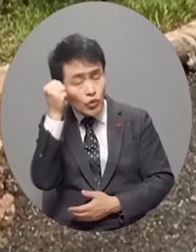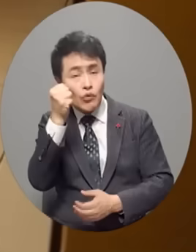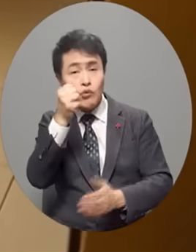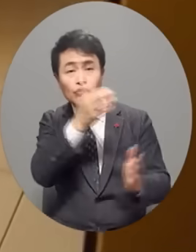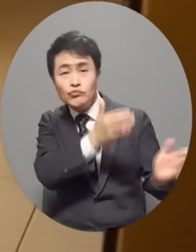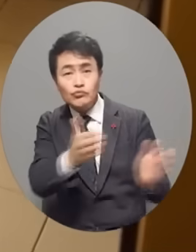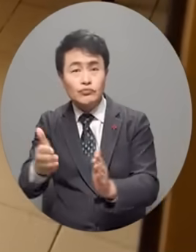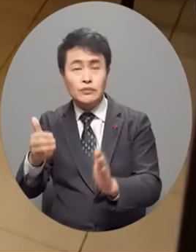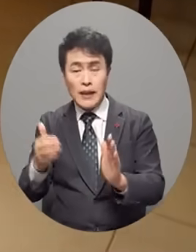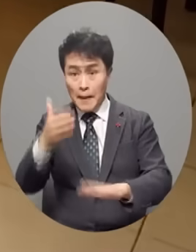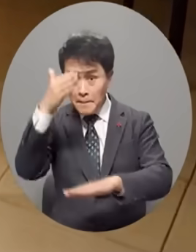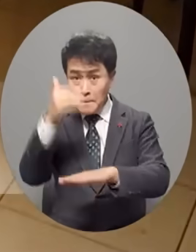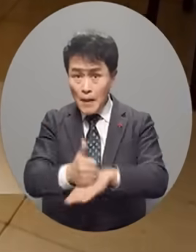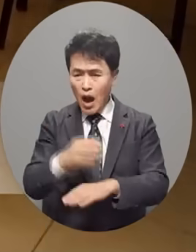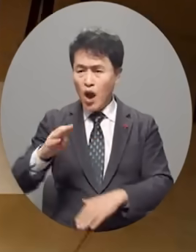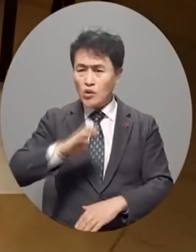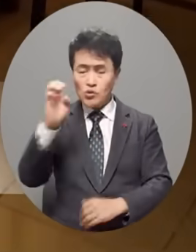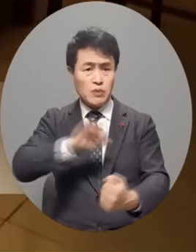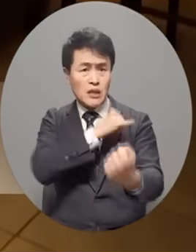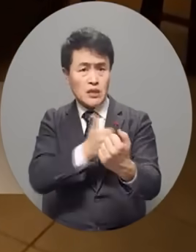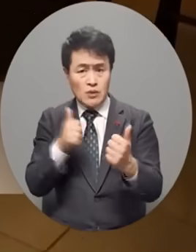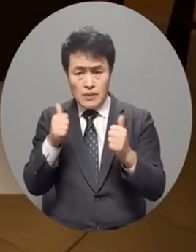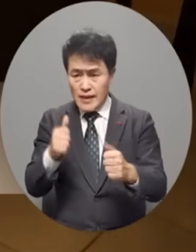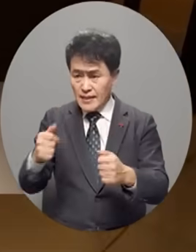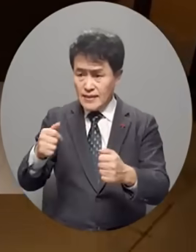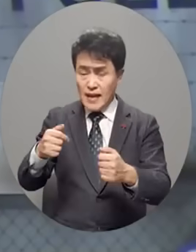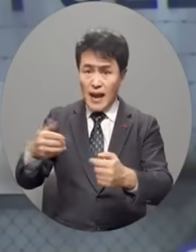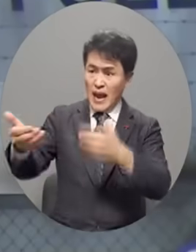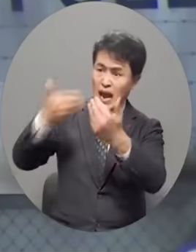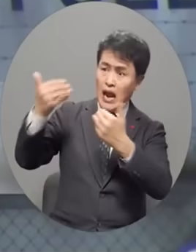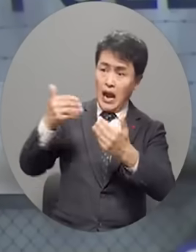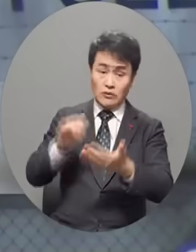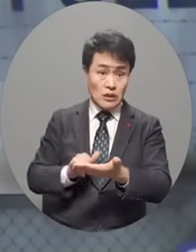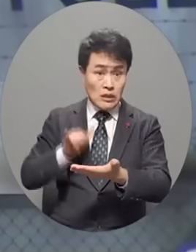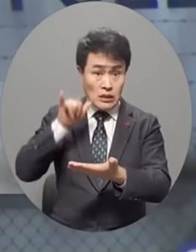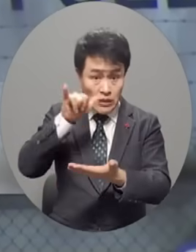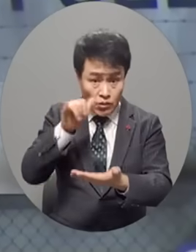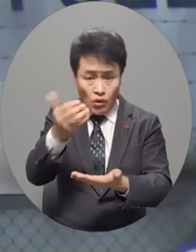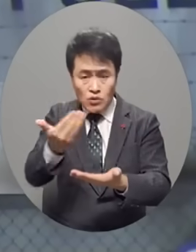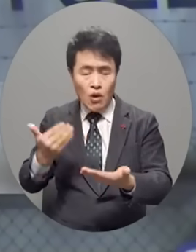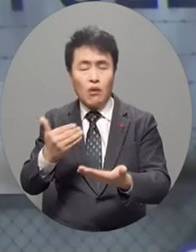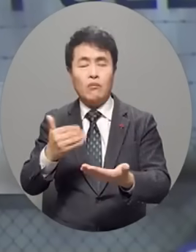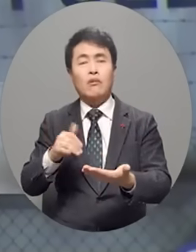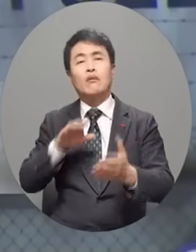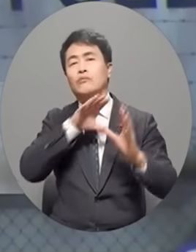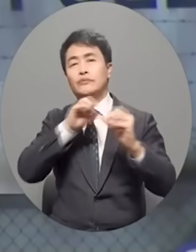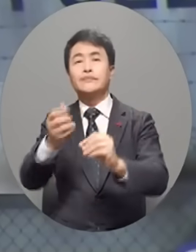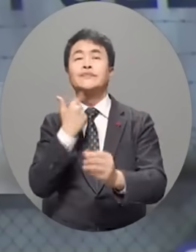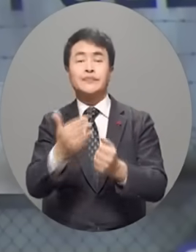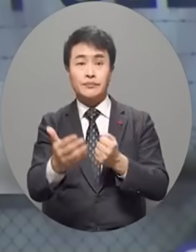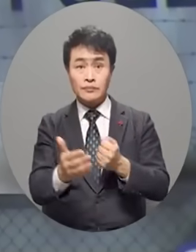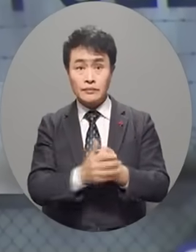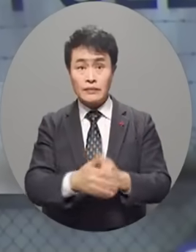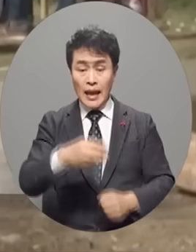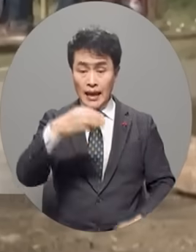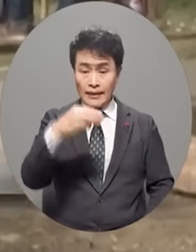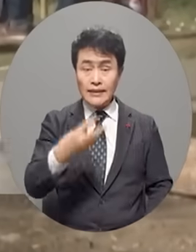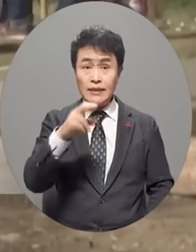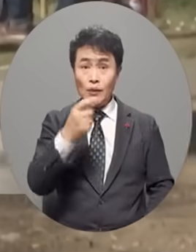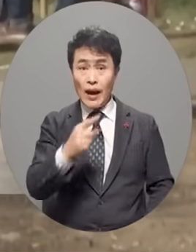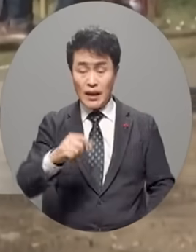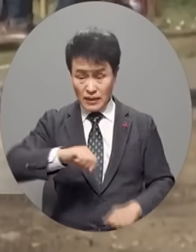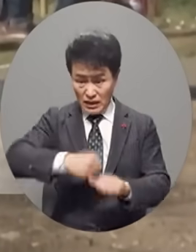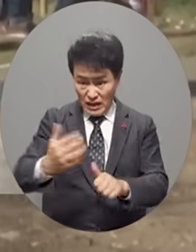마련했지만 막판 유럽인권재판소 개입으로 이륙 직전 비행기가 취소됐습니다. 르완다로 강제